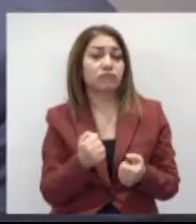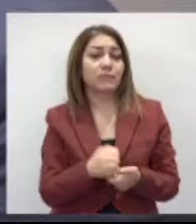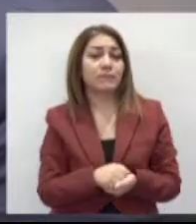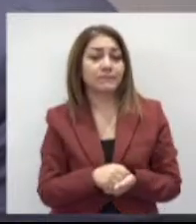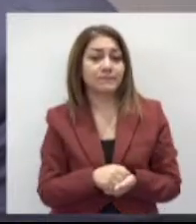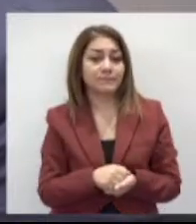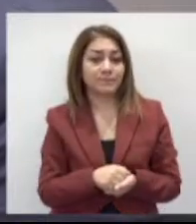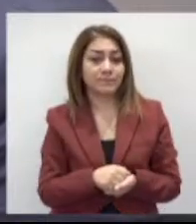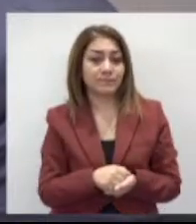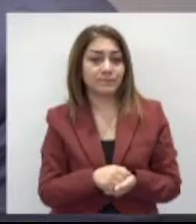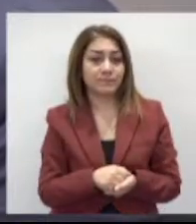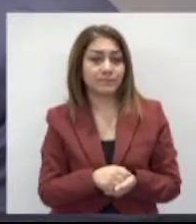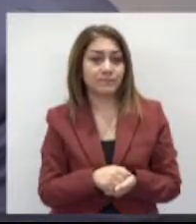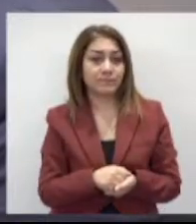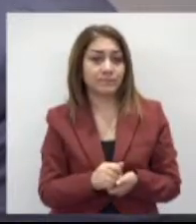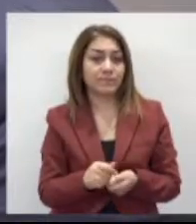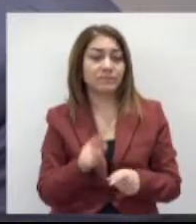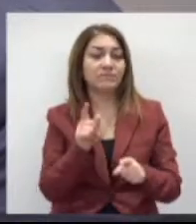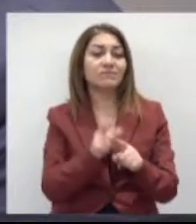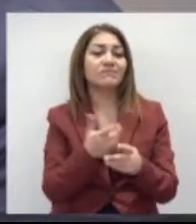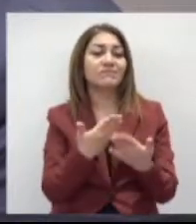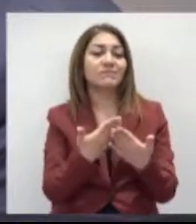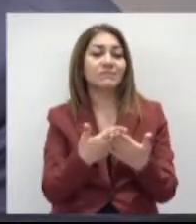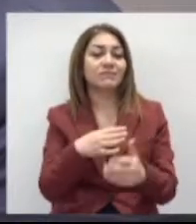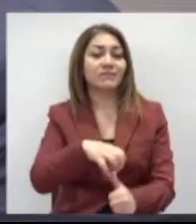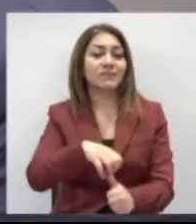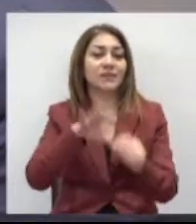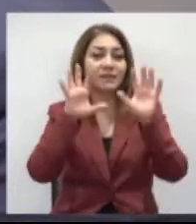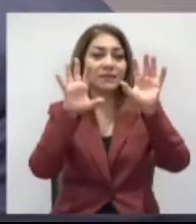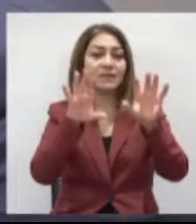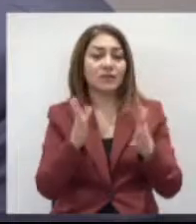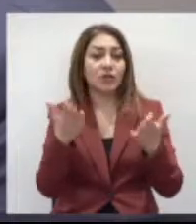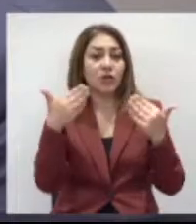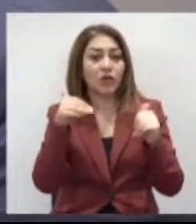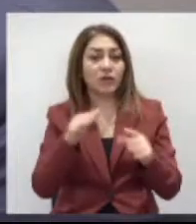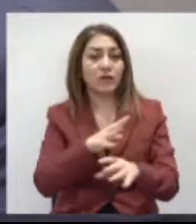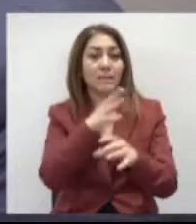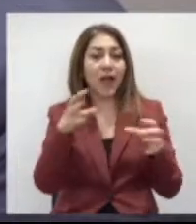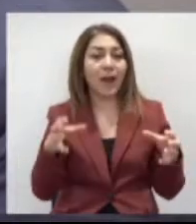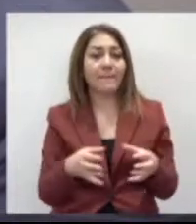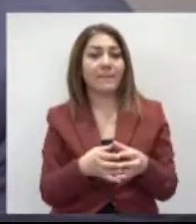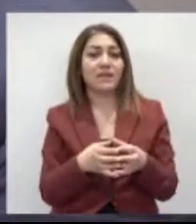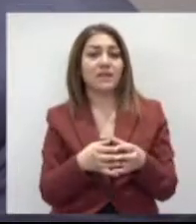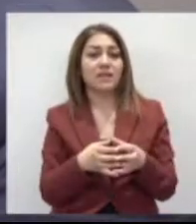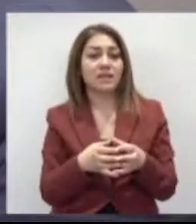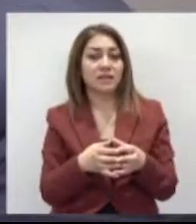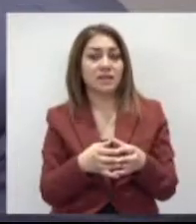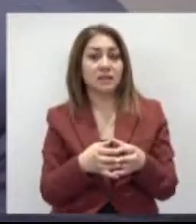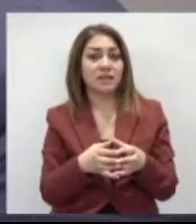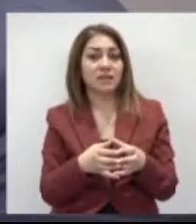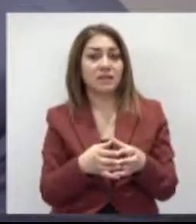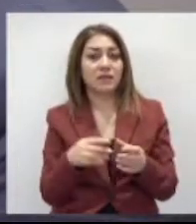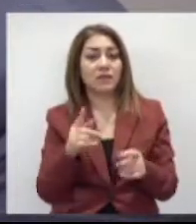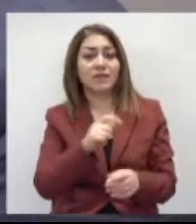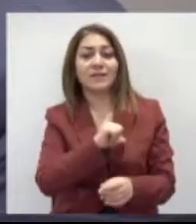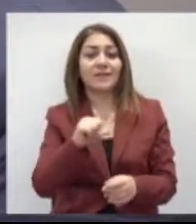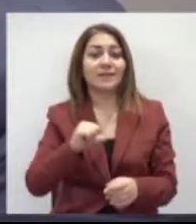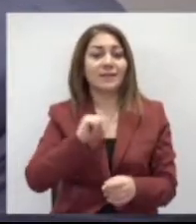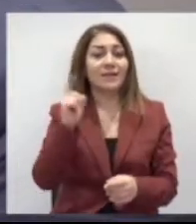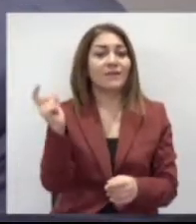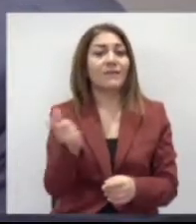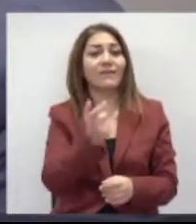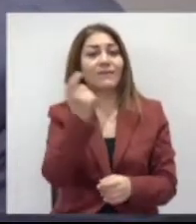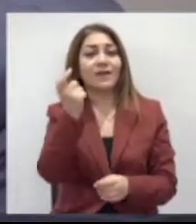վրա, որ խոսքը գնում է սահմանադրությամբ սահմանված մարմինների և այլ ինքնավար մարմինների, այդ